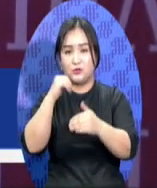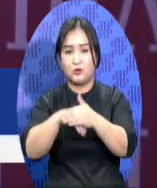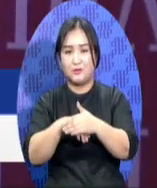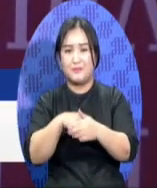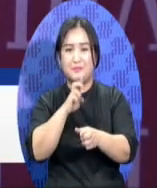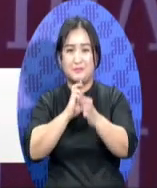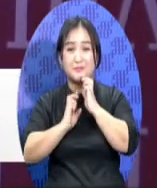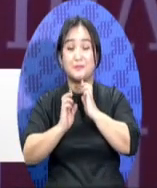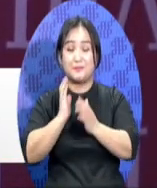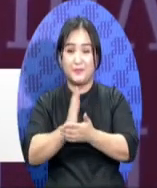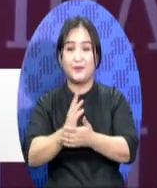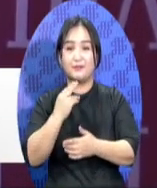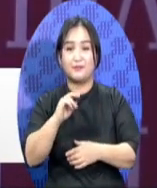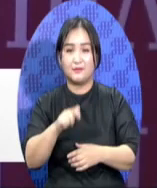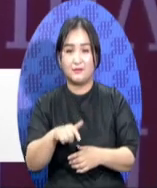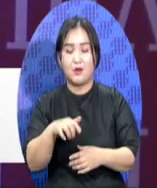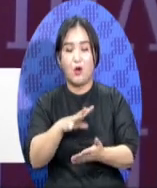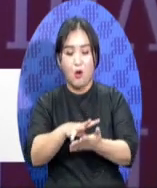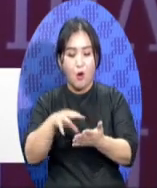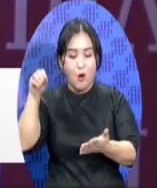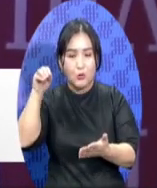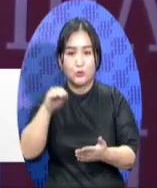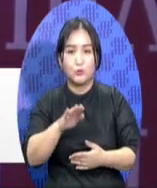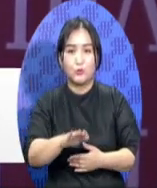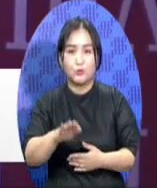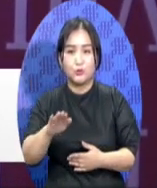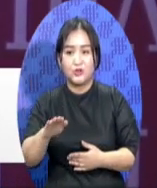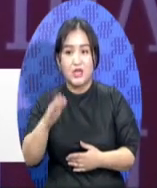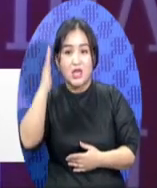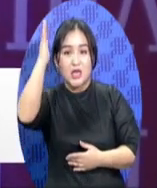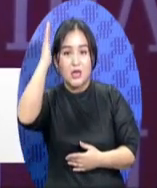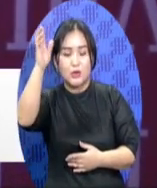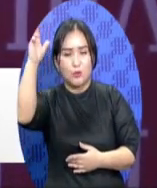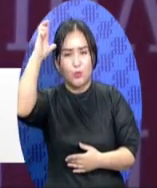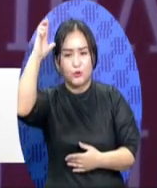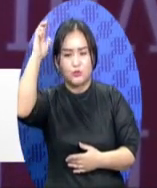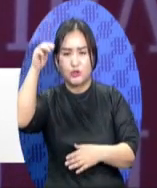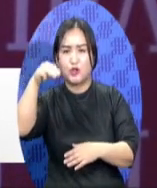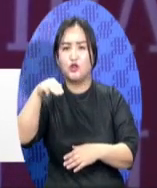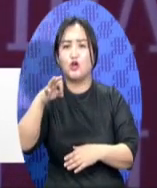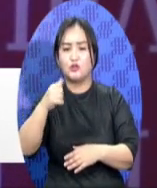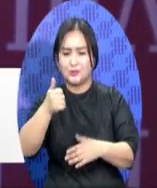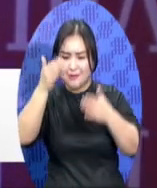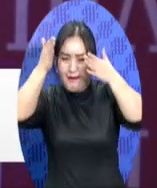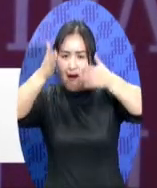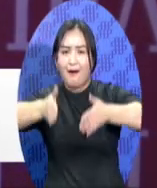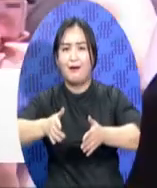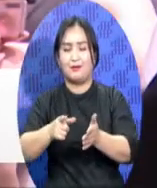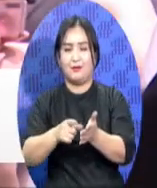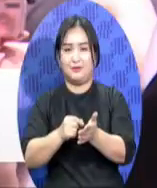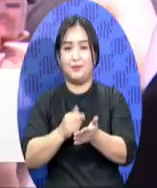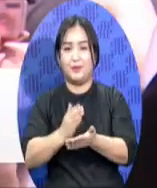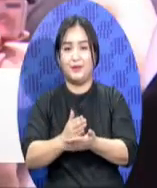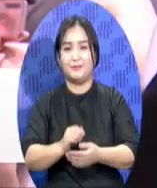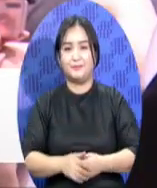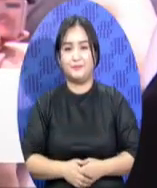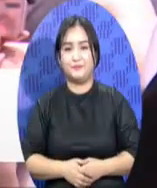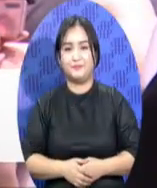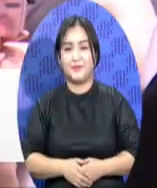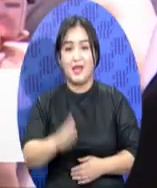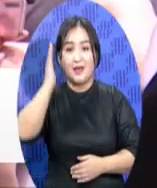бол оюутнуудынхаа энэ ирээдүйн энэ яг боловсролын тогтолцоон дээр анхаарахас шууд бас харахгүй гэдэг бол зориуд бол хэлмээр байгаа.